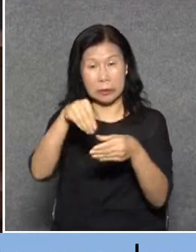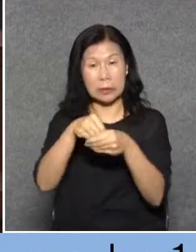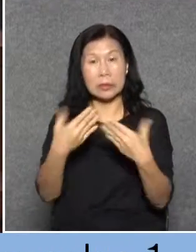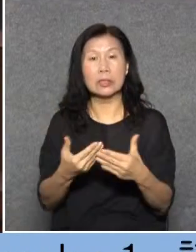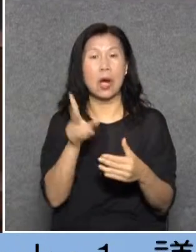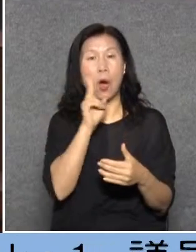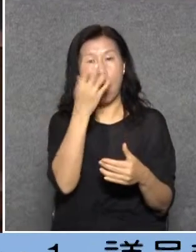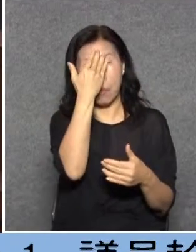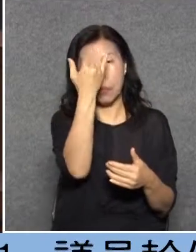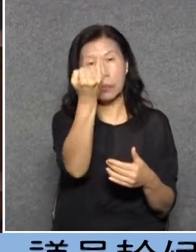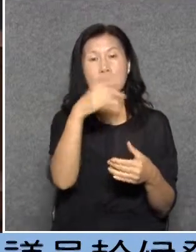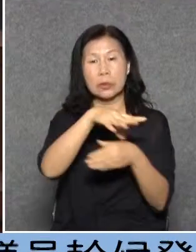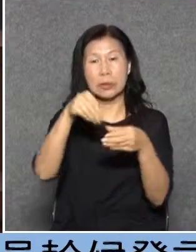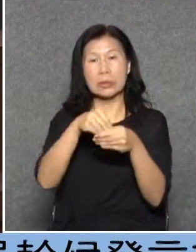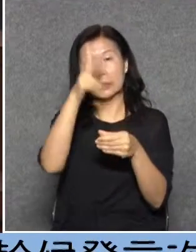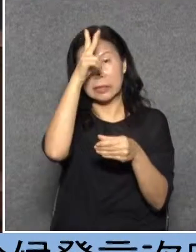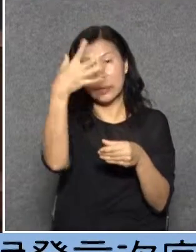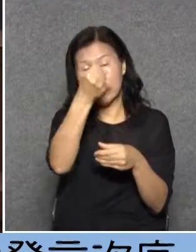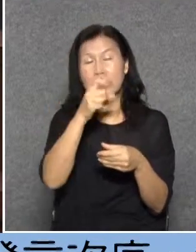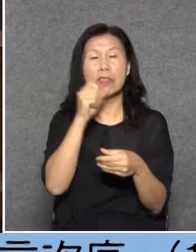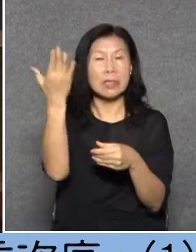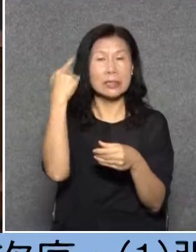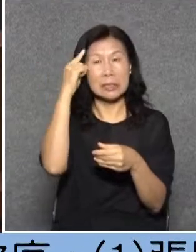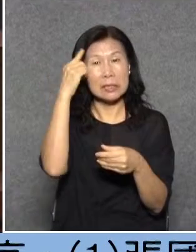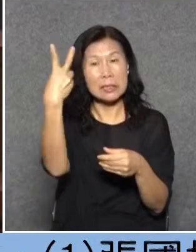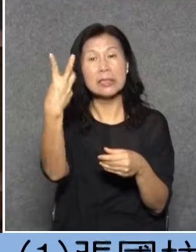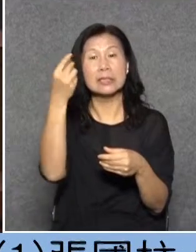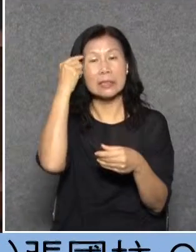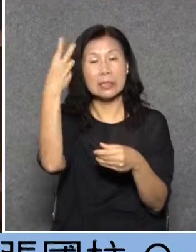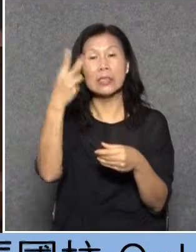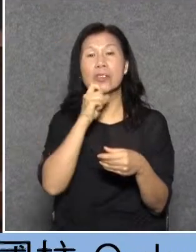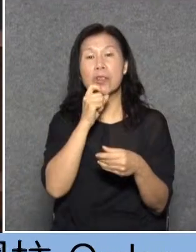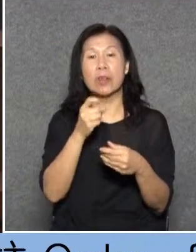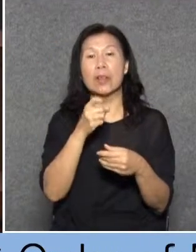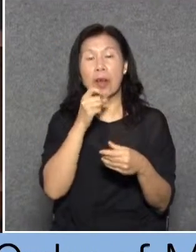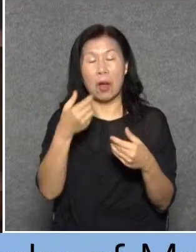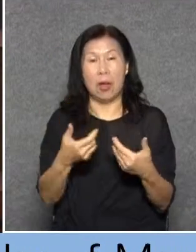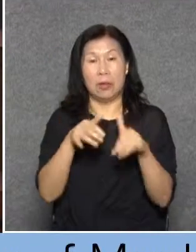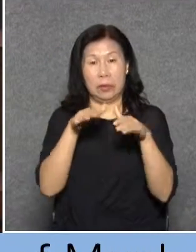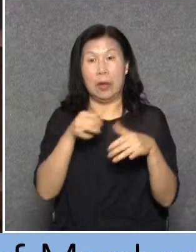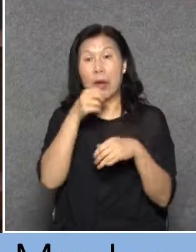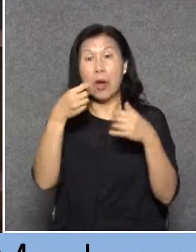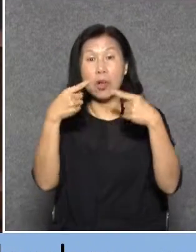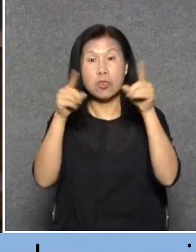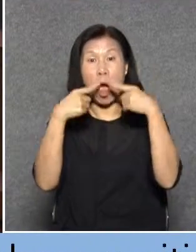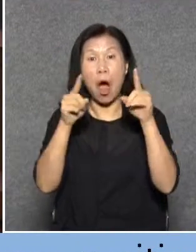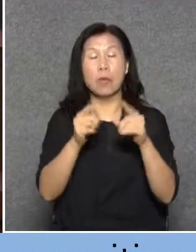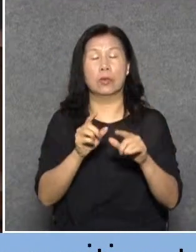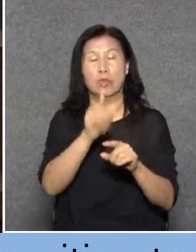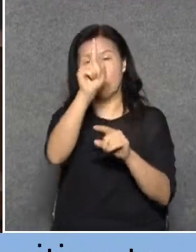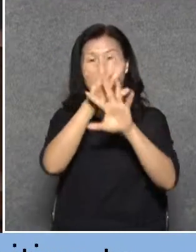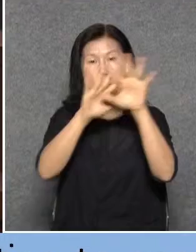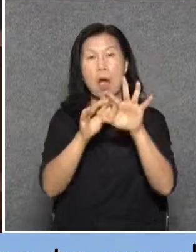幸運的例子，包括特首先生早幾天的一些在台上表述然後再轉載上網的一些事